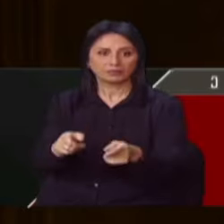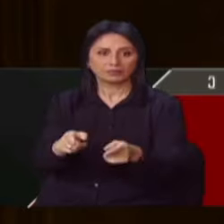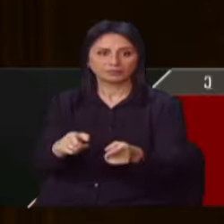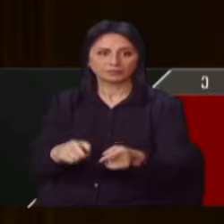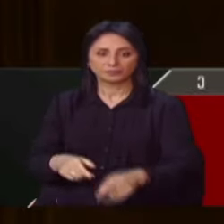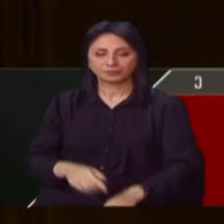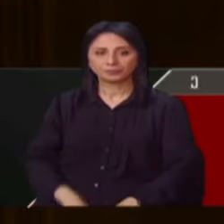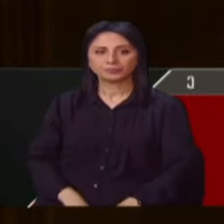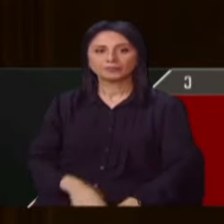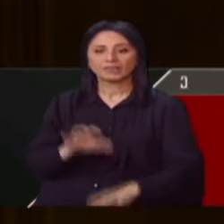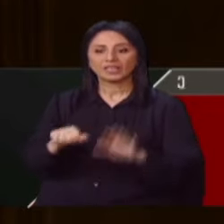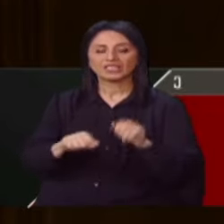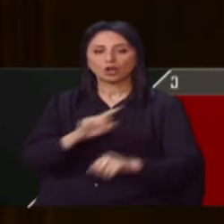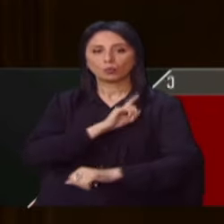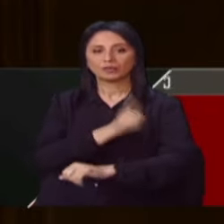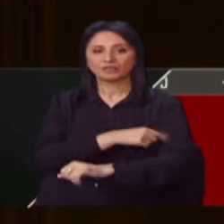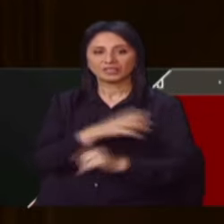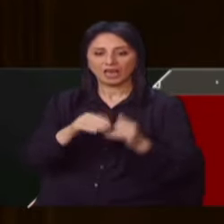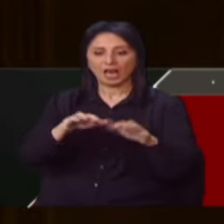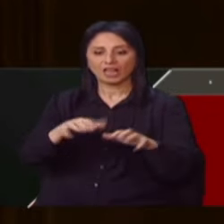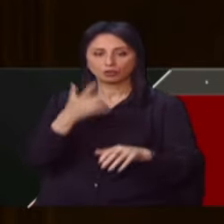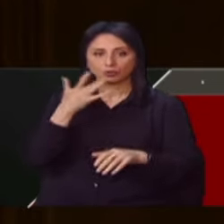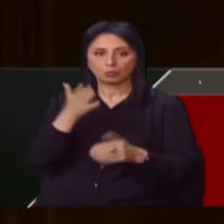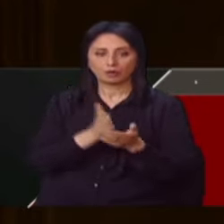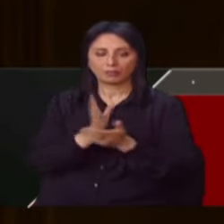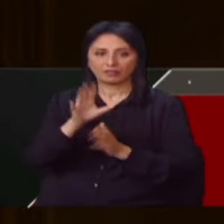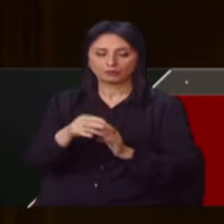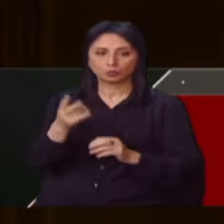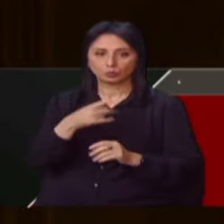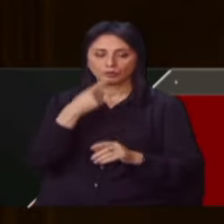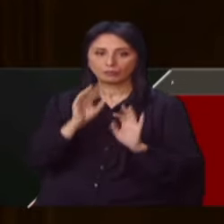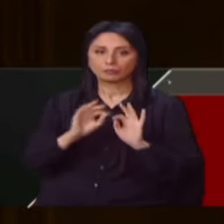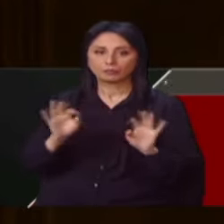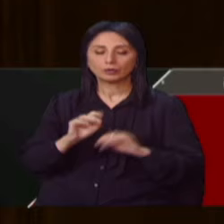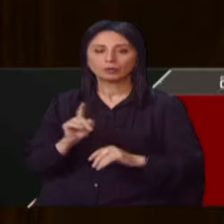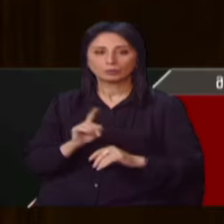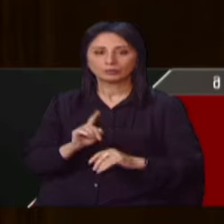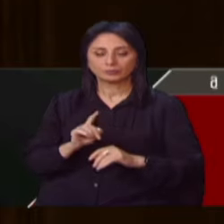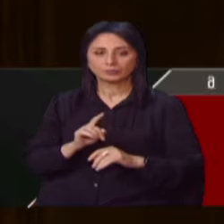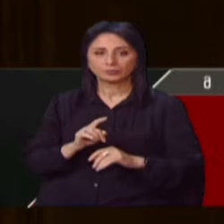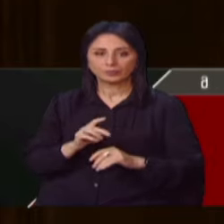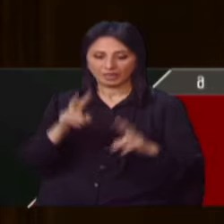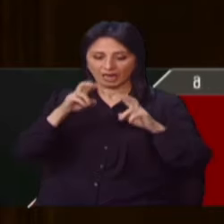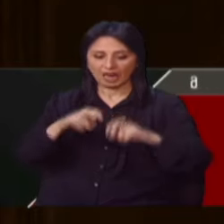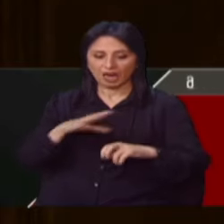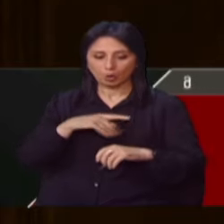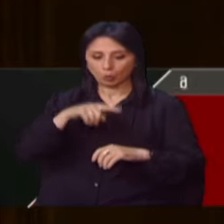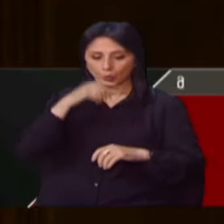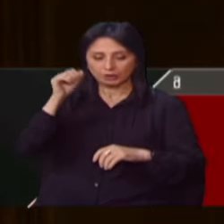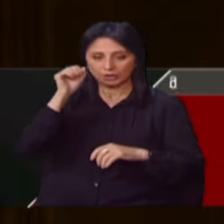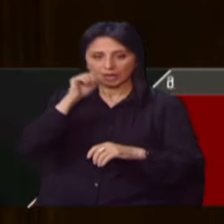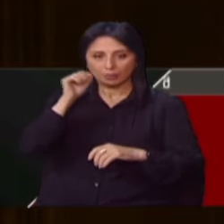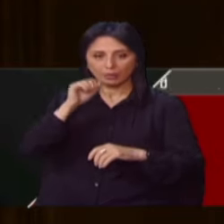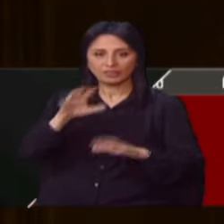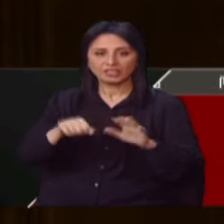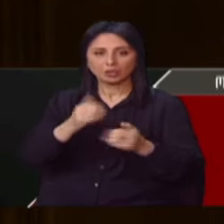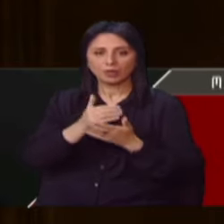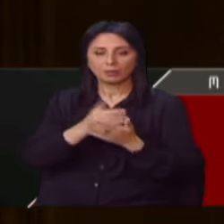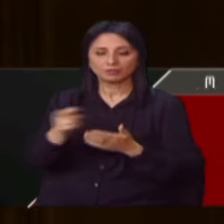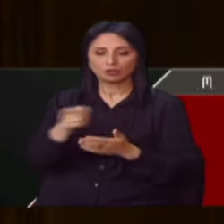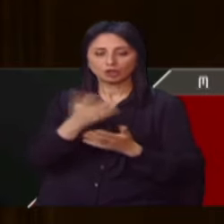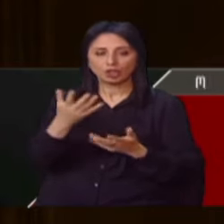ნაკლებად სავარაუდოა. საოკუპაციო ძალის ანექსიური პოლიტიკის ფარგლებში უნდა აღინიშნოს და განხილულ იქნეს რუსეთსა და აფხაზეთის საოკუპაციო რეჟიმს